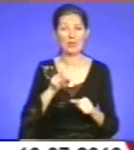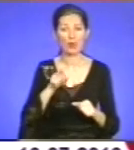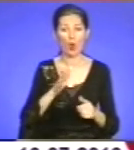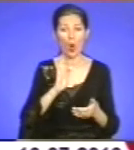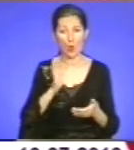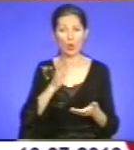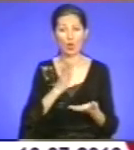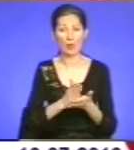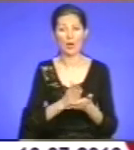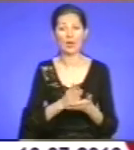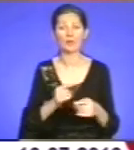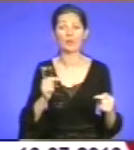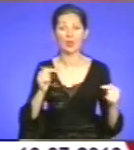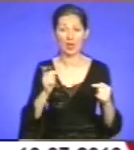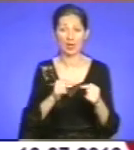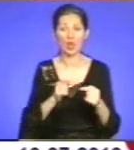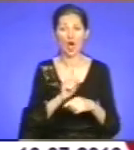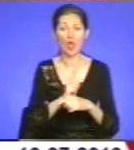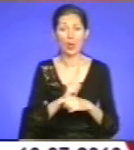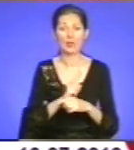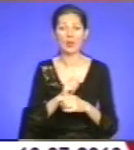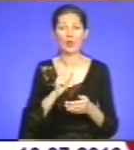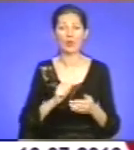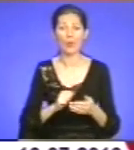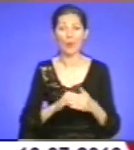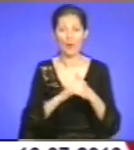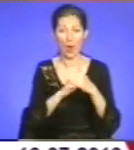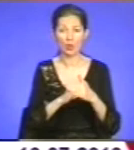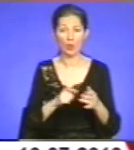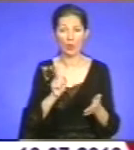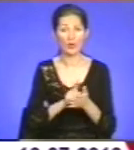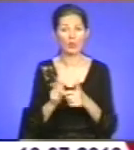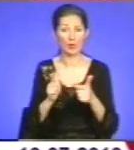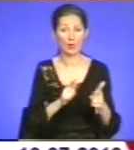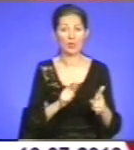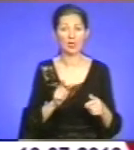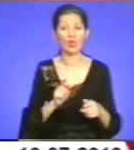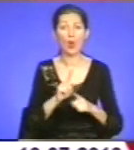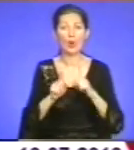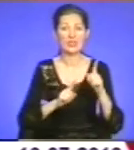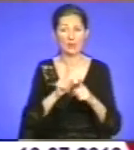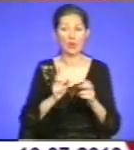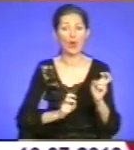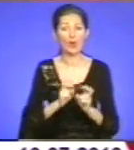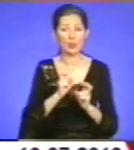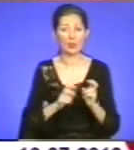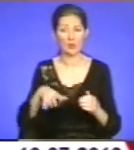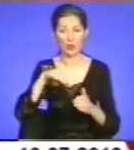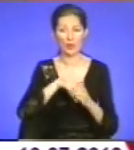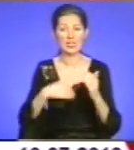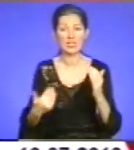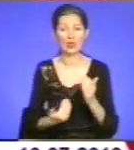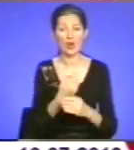відповідну нормативну базу, повинні підготуватися і до технологічних змін у виробництві, тому що впровадження нових